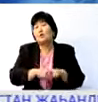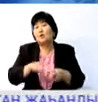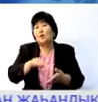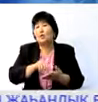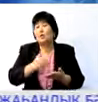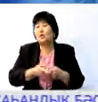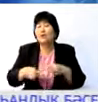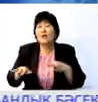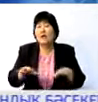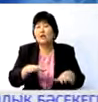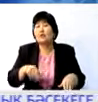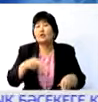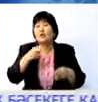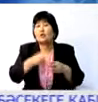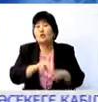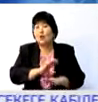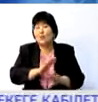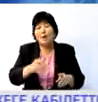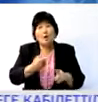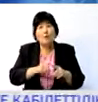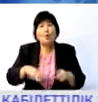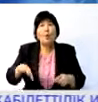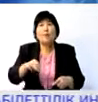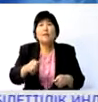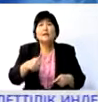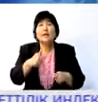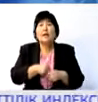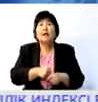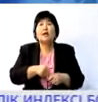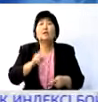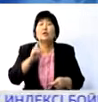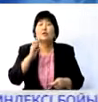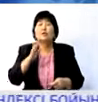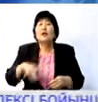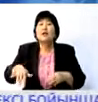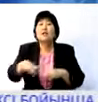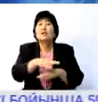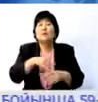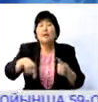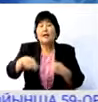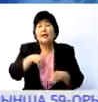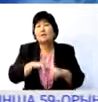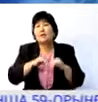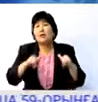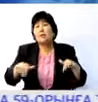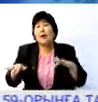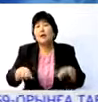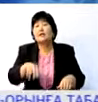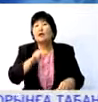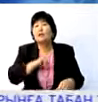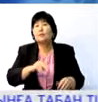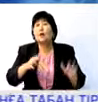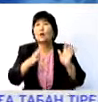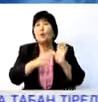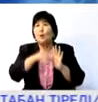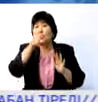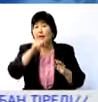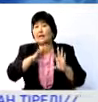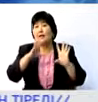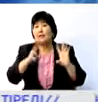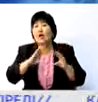онда тірлікке тұсау болмасын. Бұл облыс әкімі Қырымбек Көшербаевтың жаппай кәсіпкерлікті дамытуды атқарған жұмыстың 9 айдағы